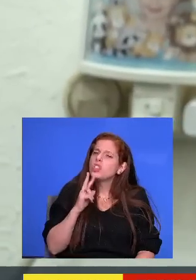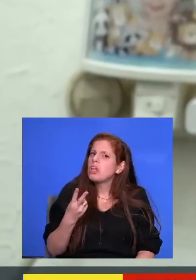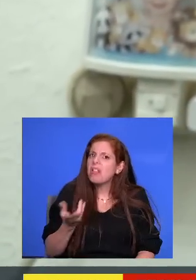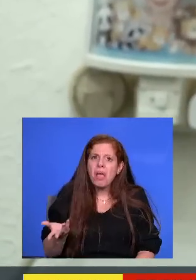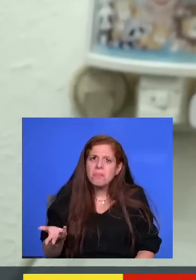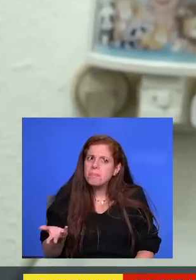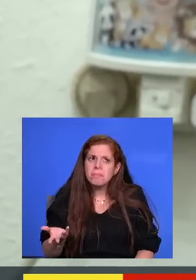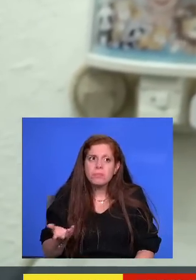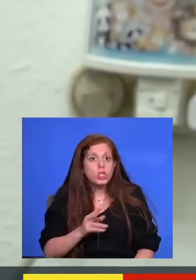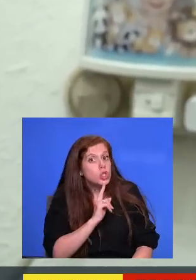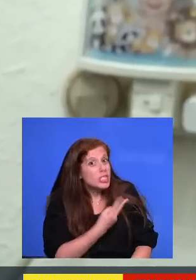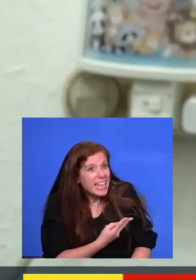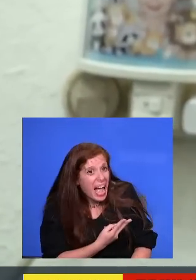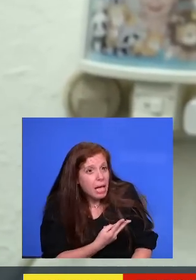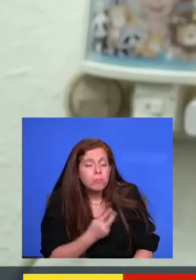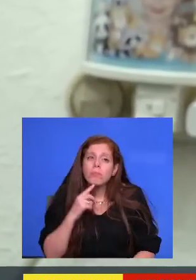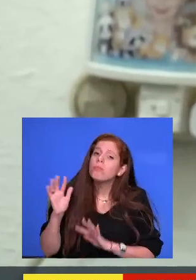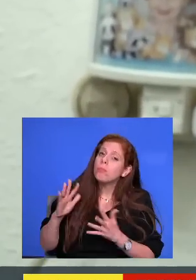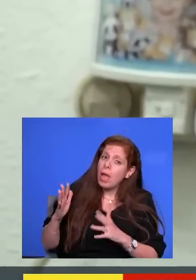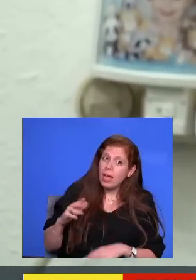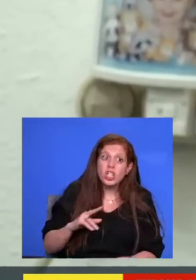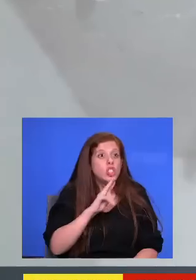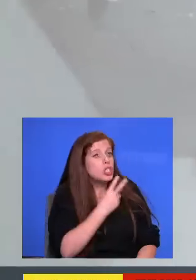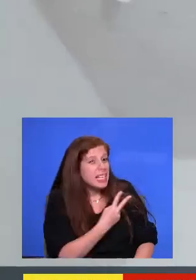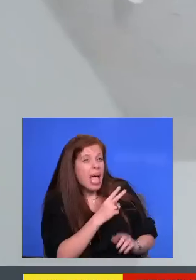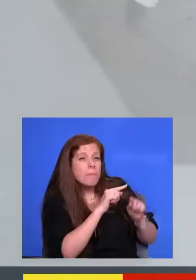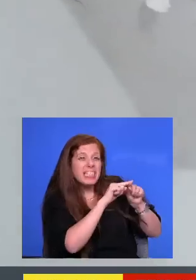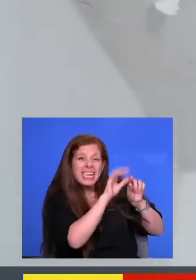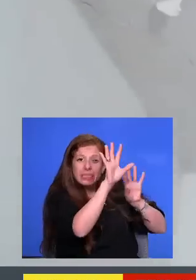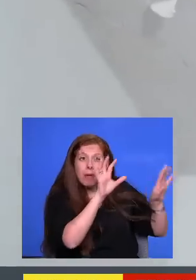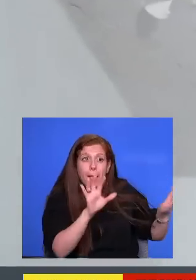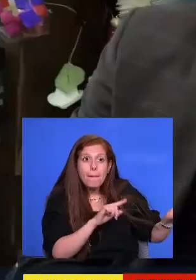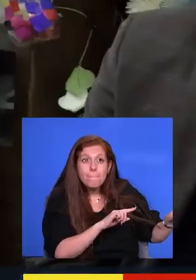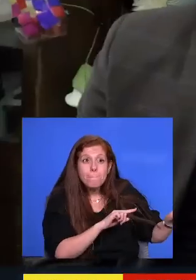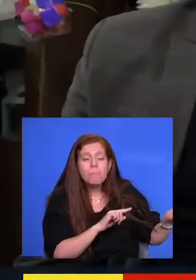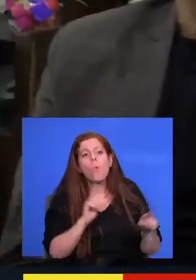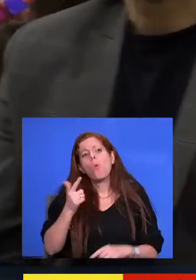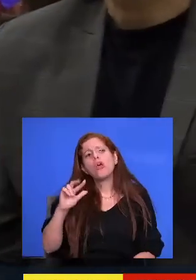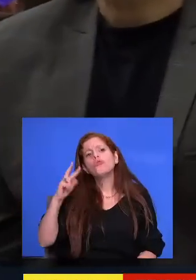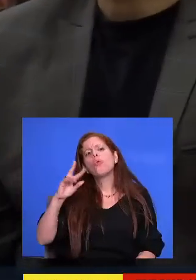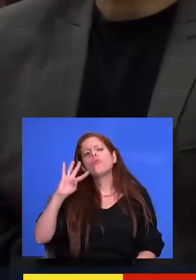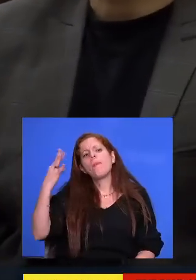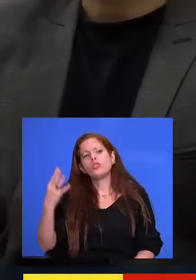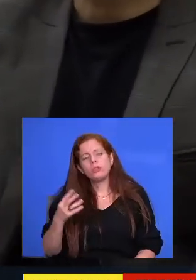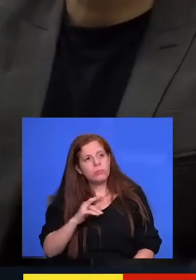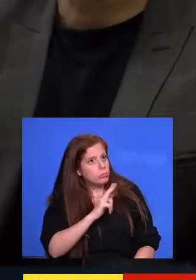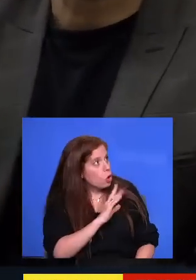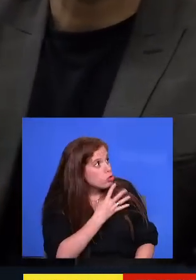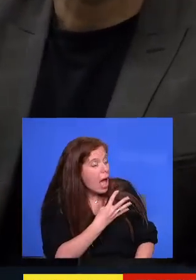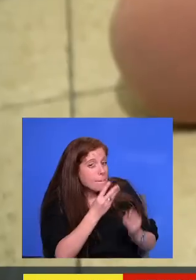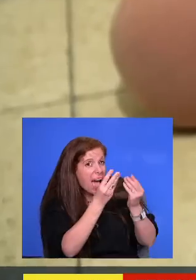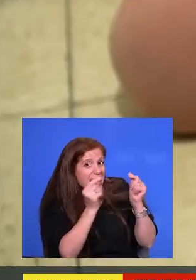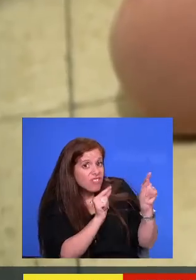שנתיים. שנתיים? בערך. שנתיים יש את הסימנים האלה? אולי איזה 3-4 שנים. 3-4 שנים